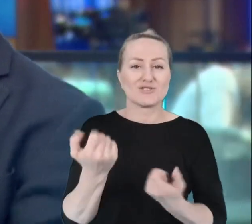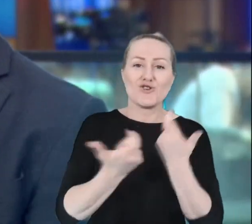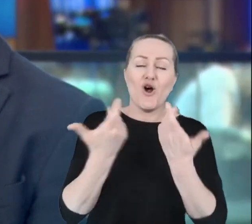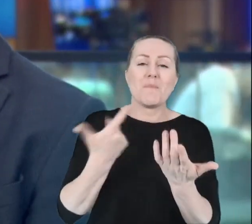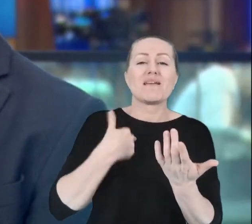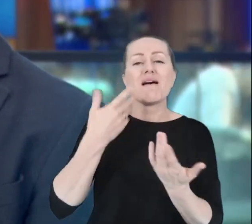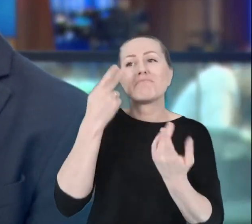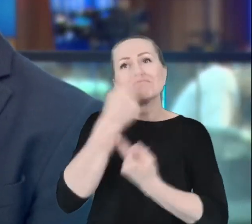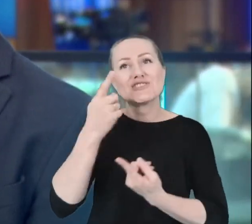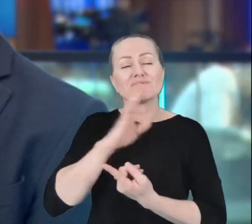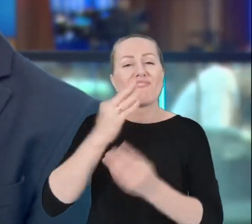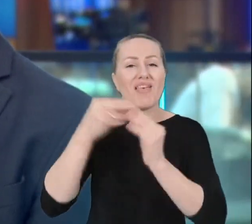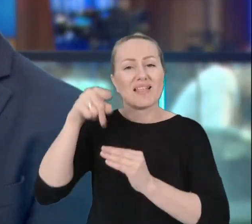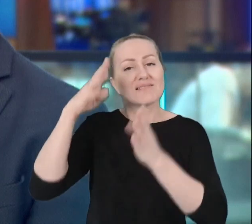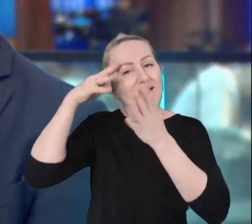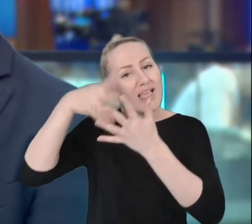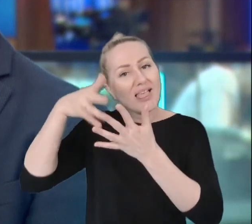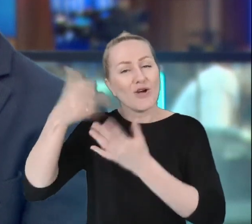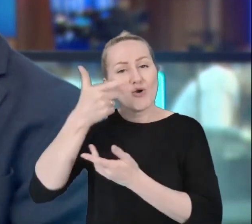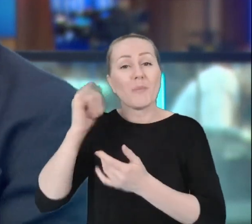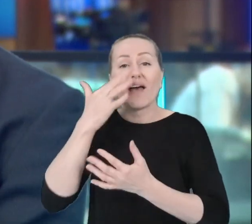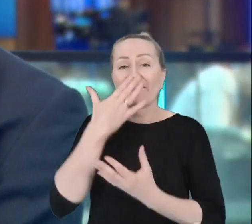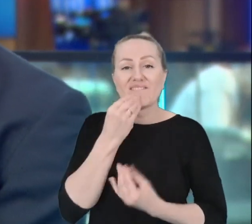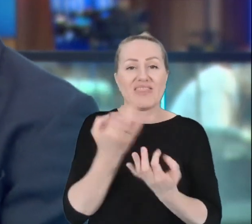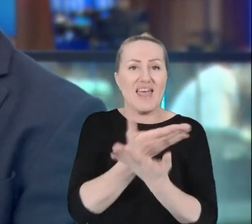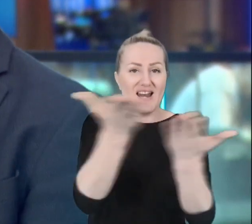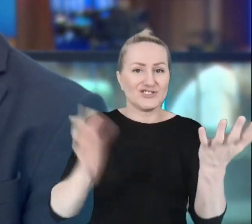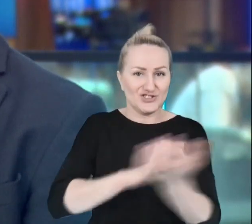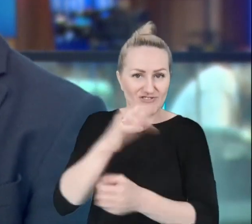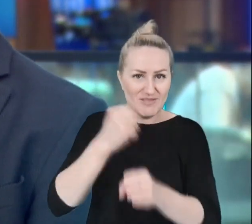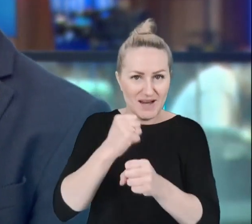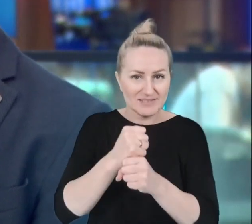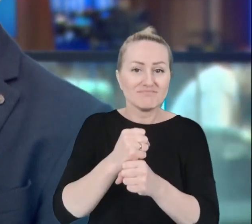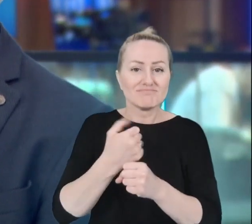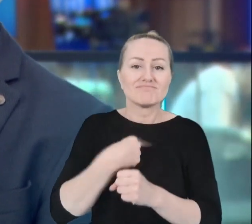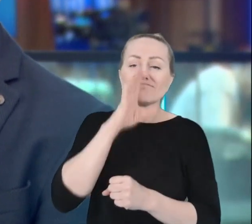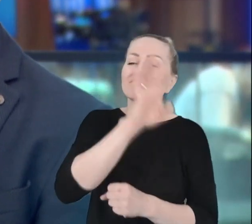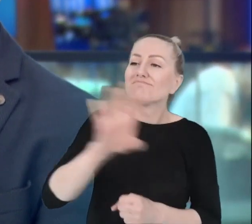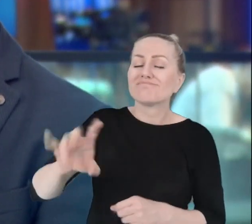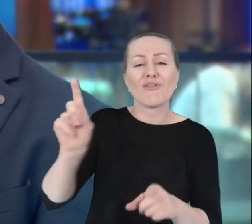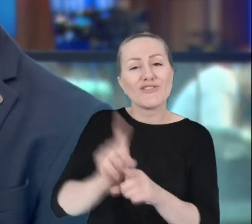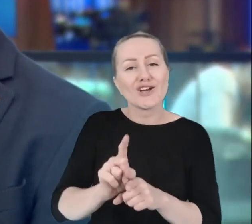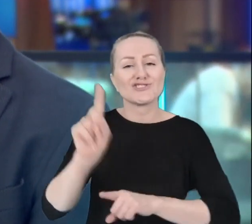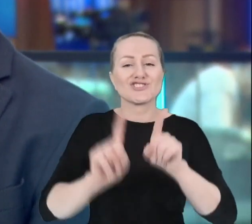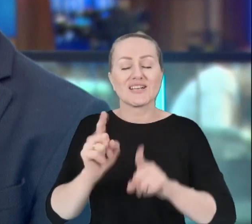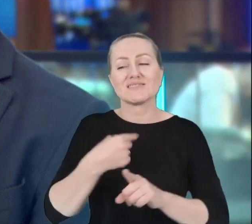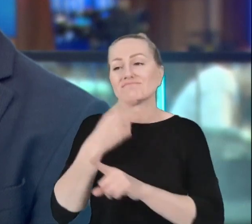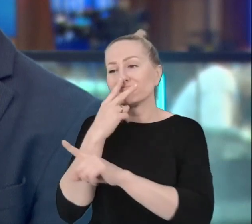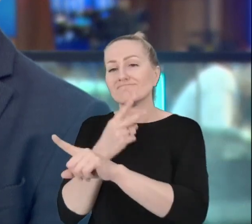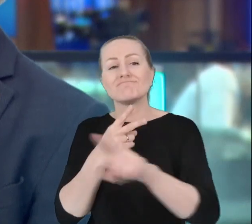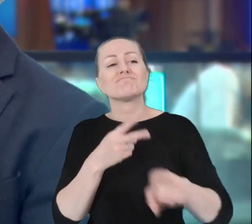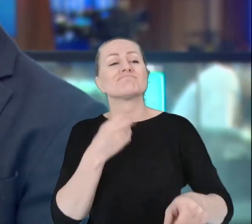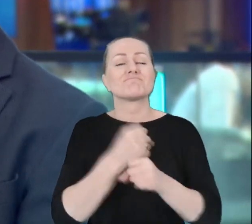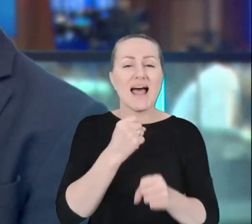tym, jak w ogóle wygląda w tej chwili świat pracy. I też przyglądam się czasami z uśmiechem, wysiłkom firm, które bardzo